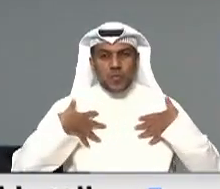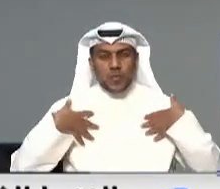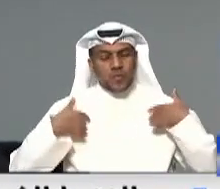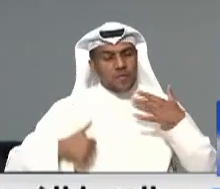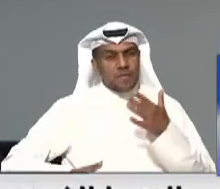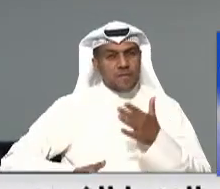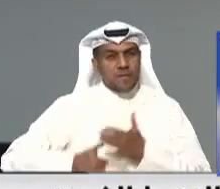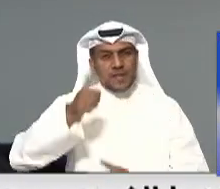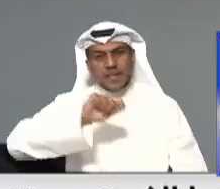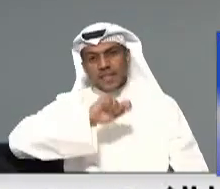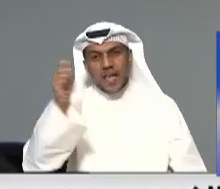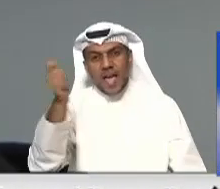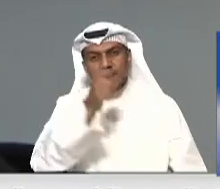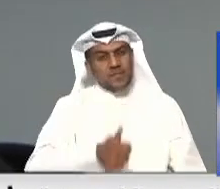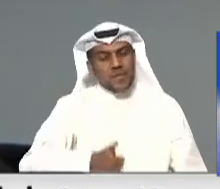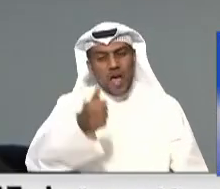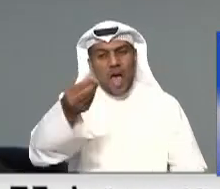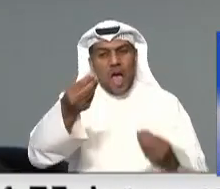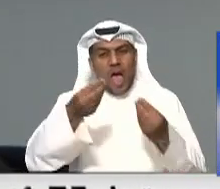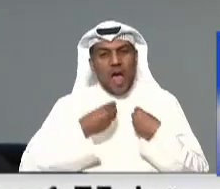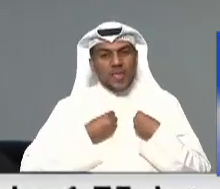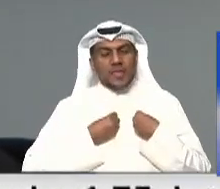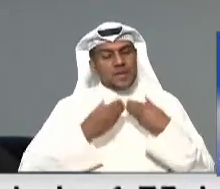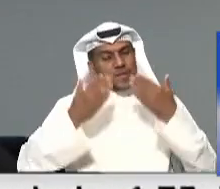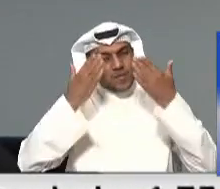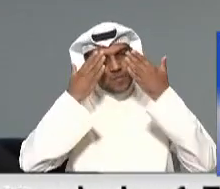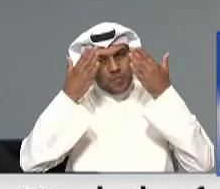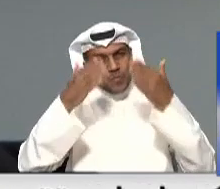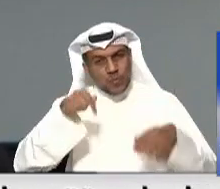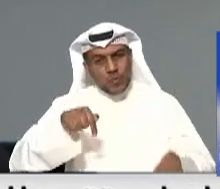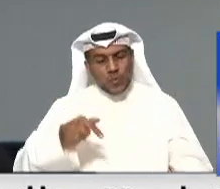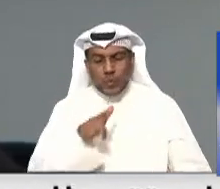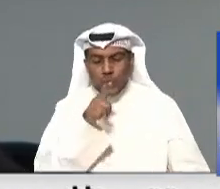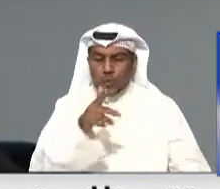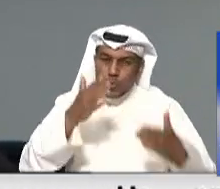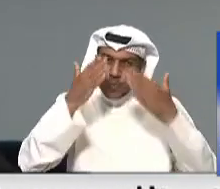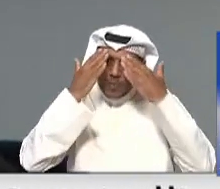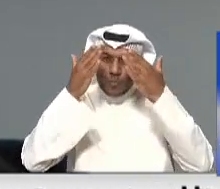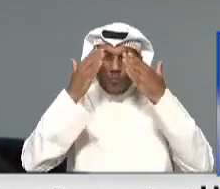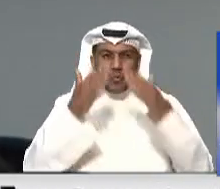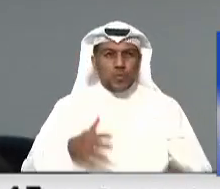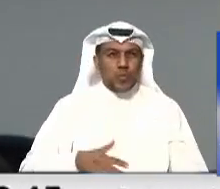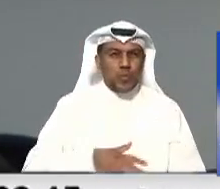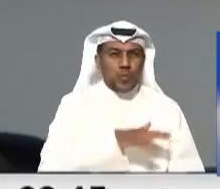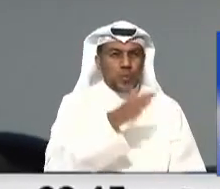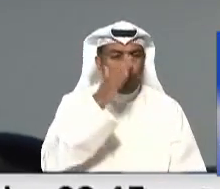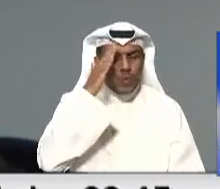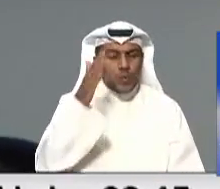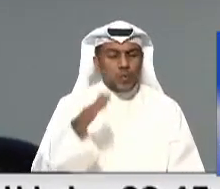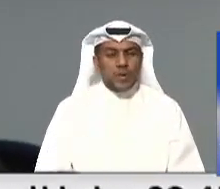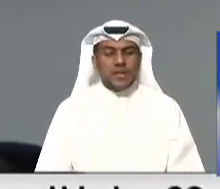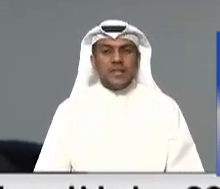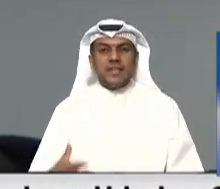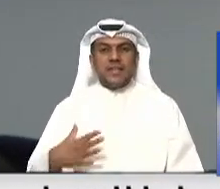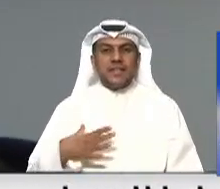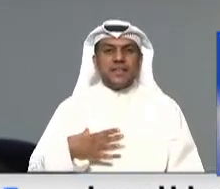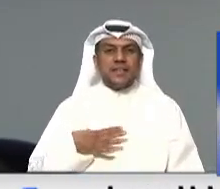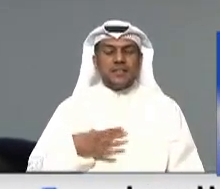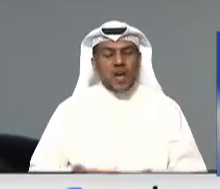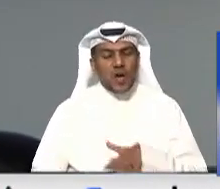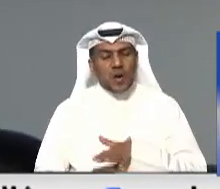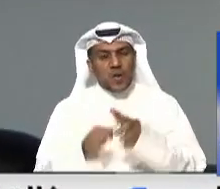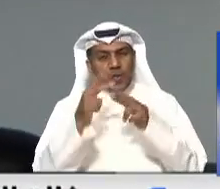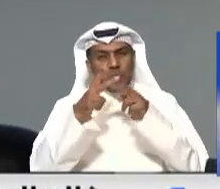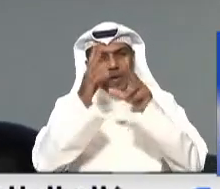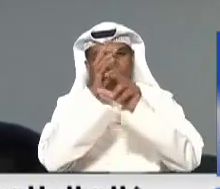سيف الشرف الدولي، وأنا من هذا المكان أهدي هالإنجاز إلى لمقام حضرة صاحب السمو أمير البلاد الشيخ